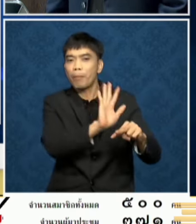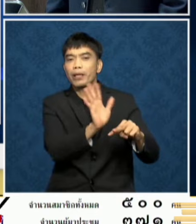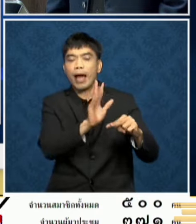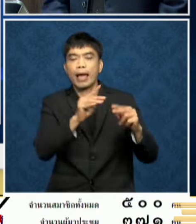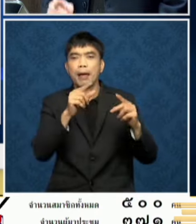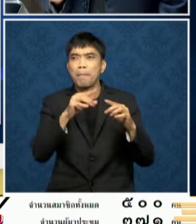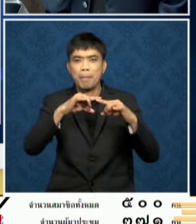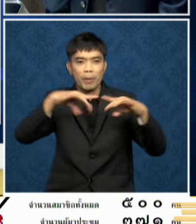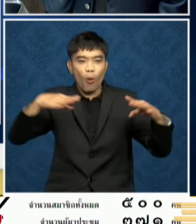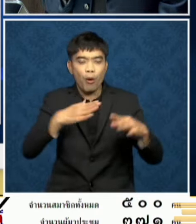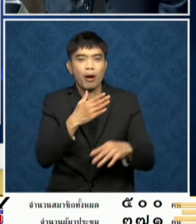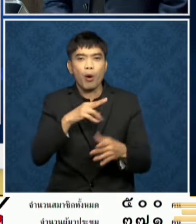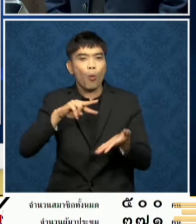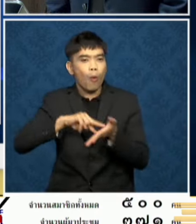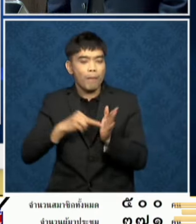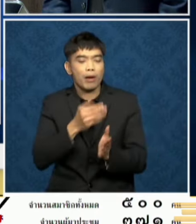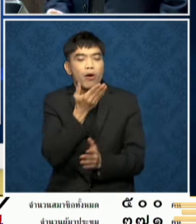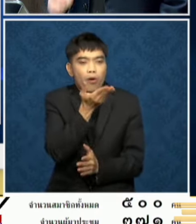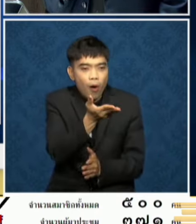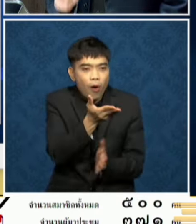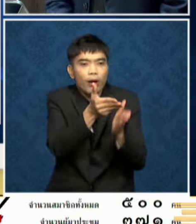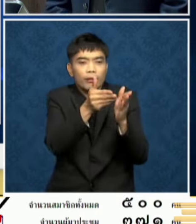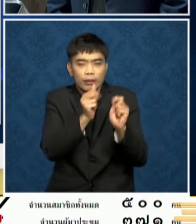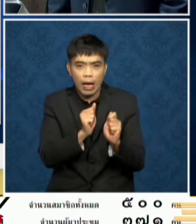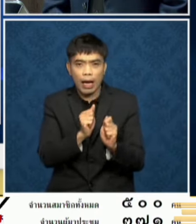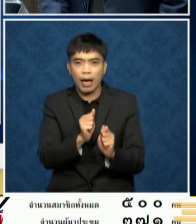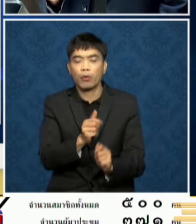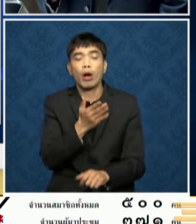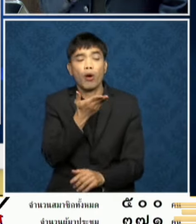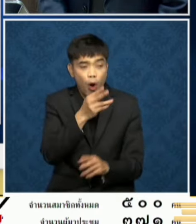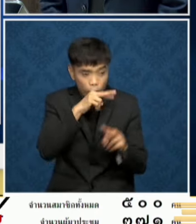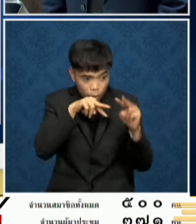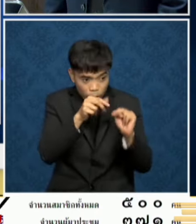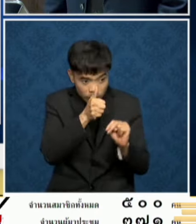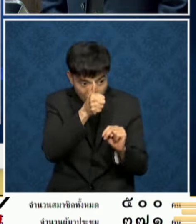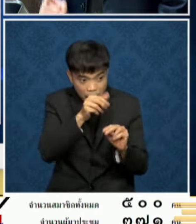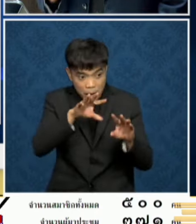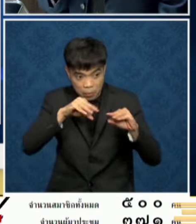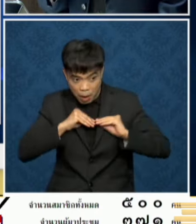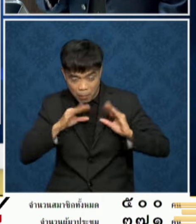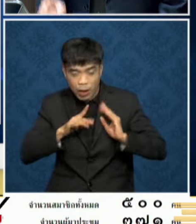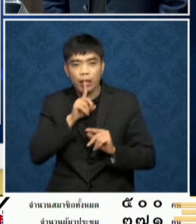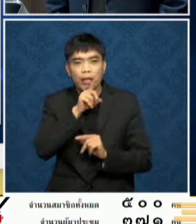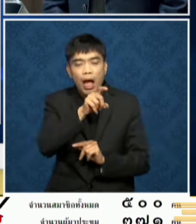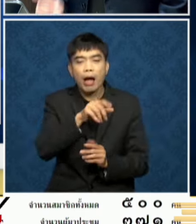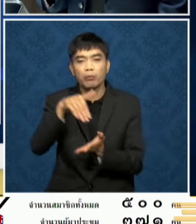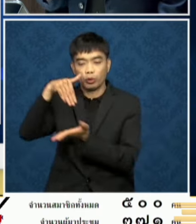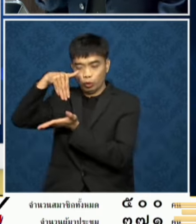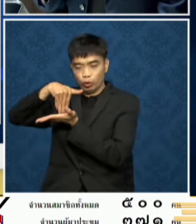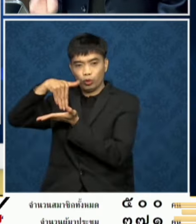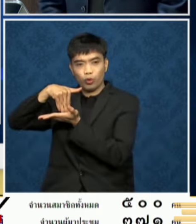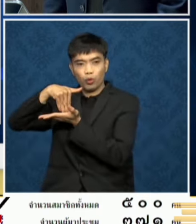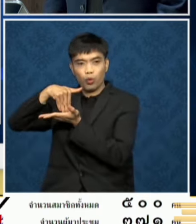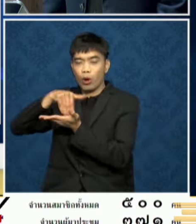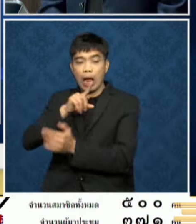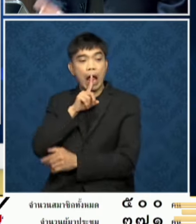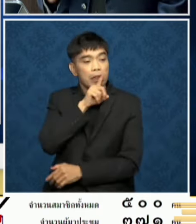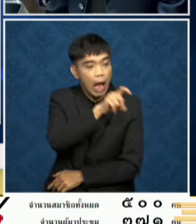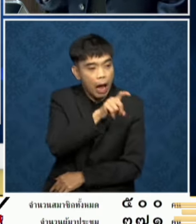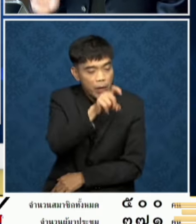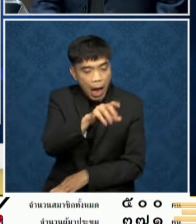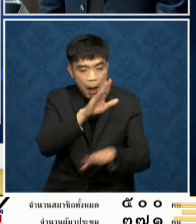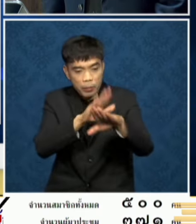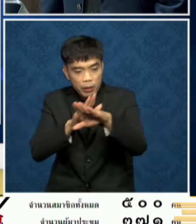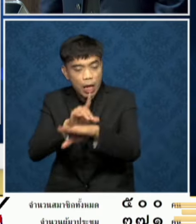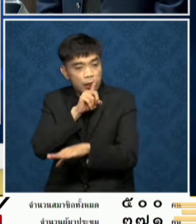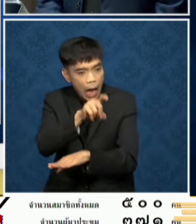ไม่หน่วยงานว่ายังไงศูนย์ก็มีหน้าที่แค่ทำไปตามนั้นไม่ต้องติดตามไม่ต้องทวงถาม